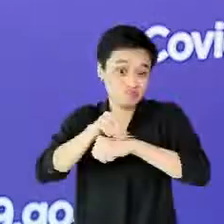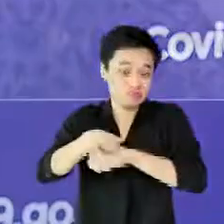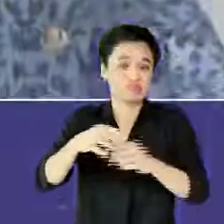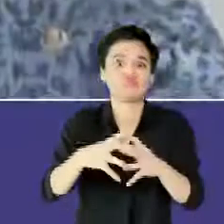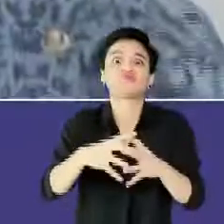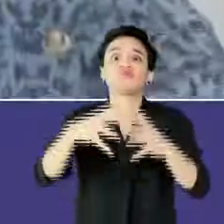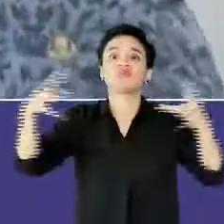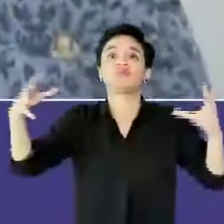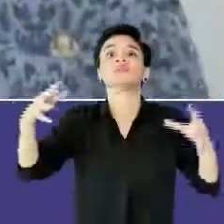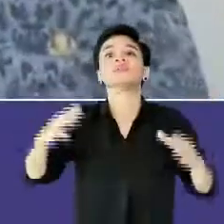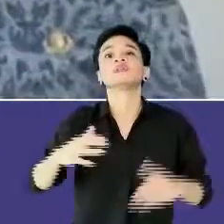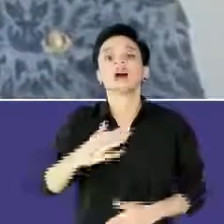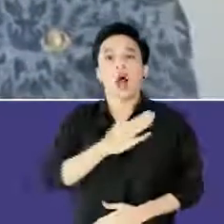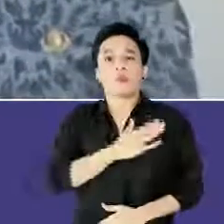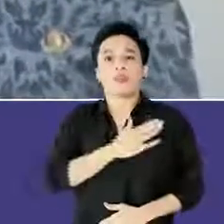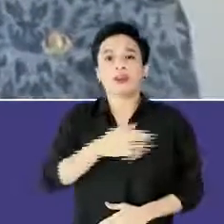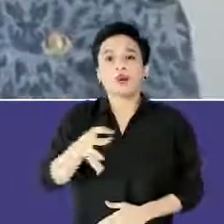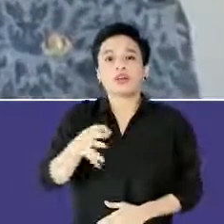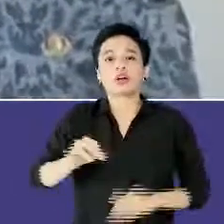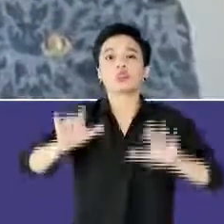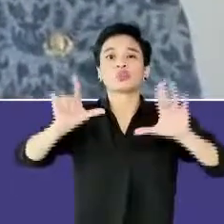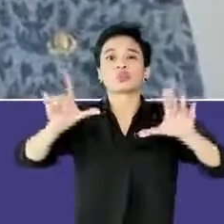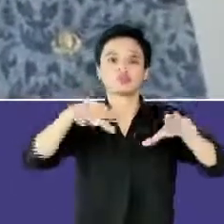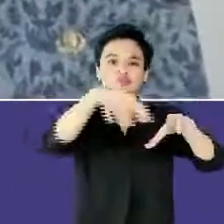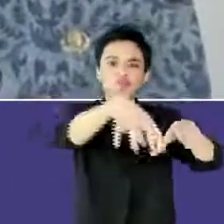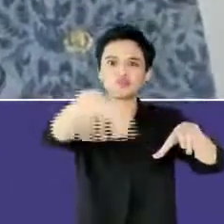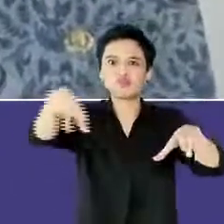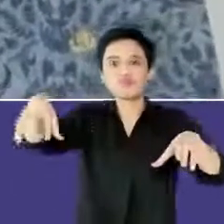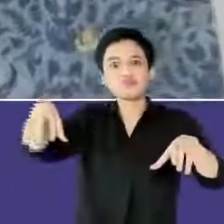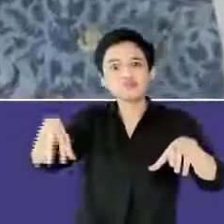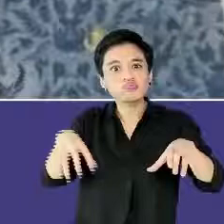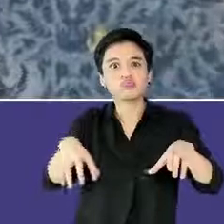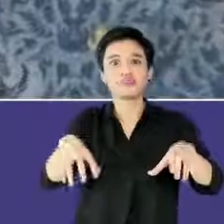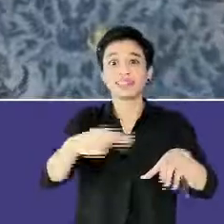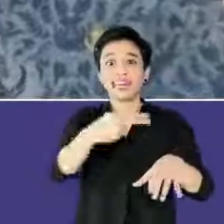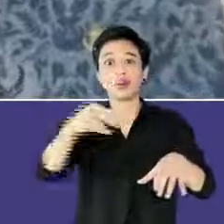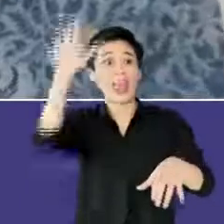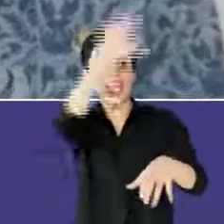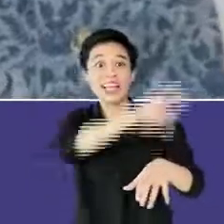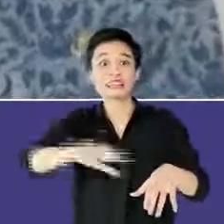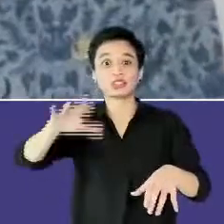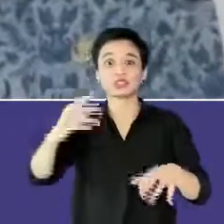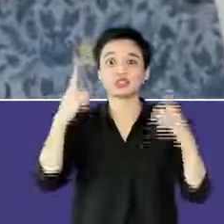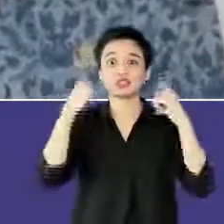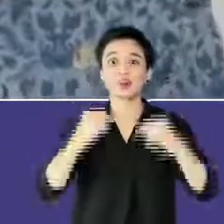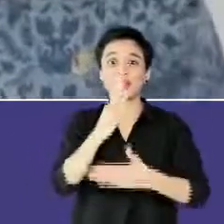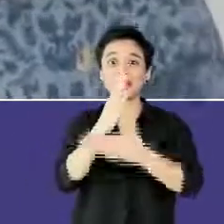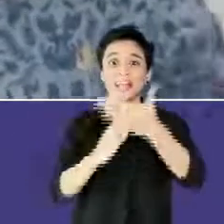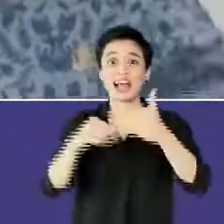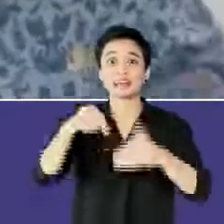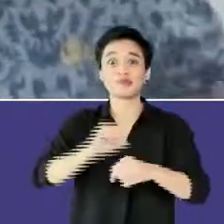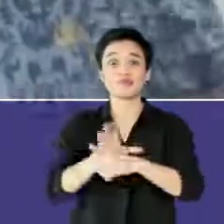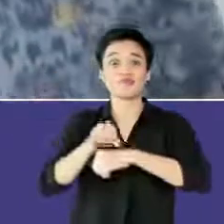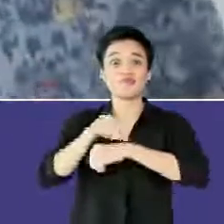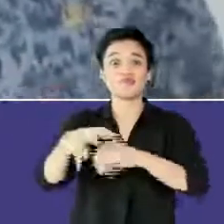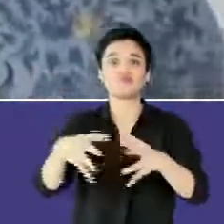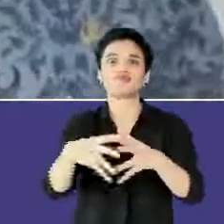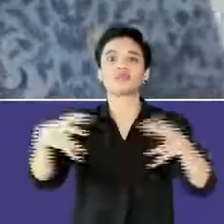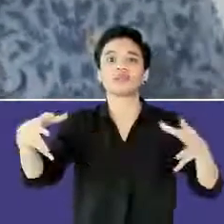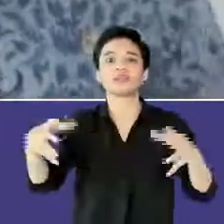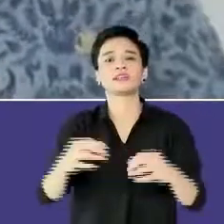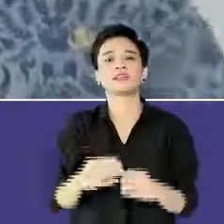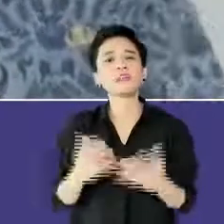tujuh kabupaten kota ini tercatat pada minggu lalu Bagaimana kondisi terkini Pak Pras silakan Pak Oh makasih Mas